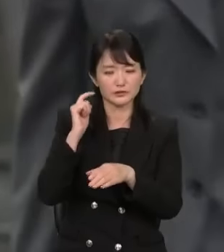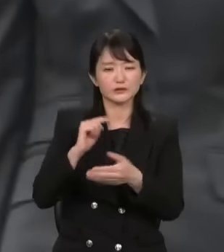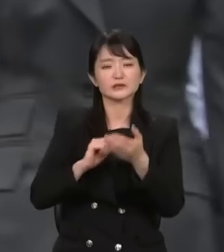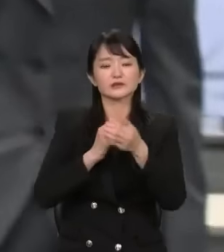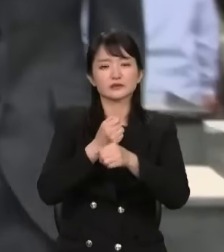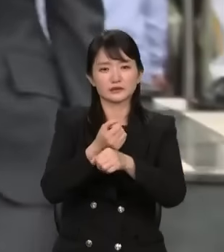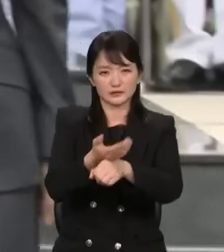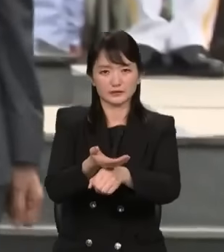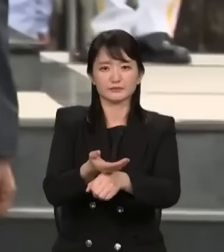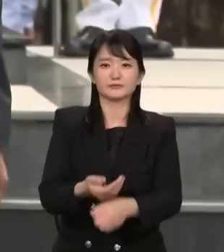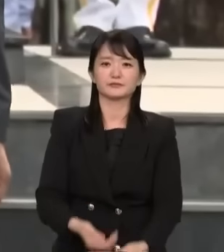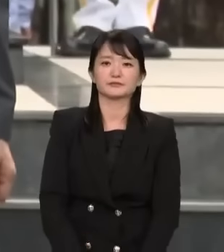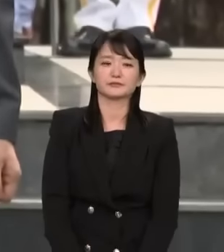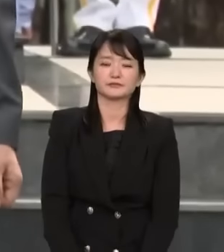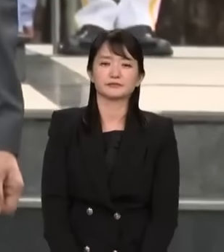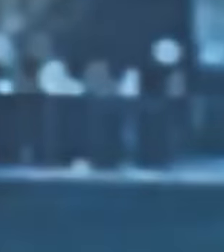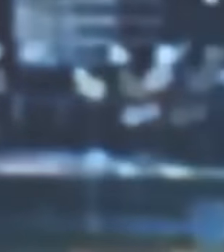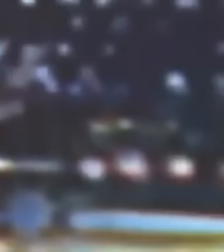JTBC 유정화입니다.